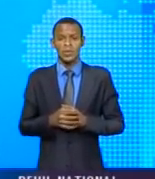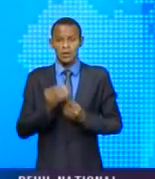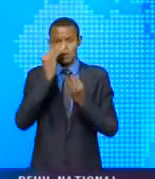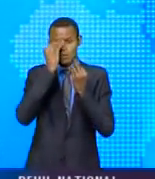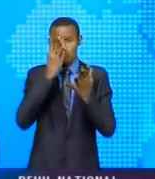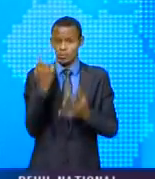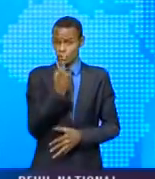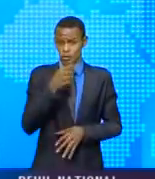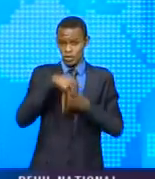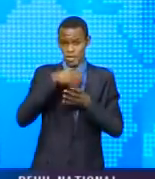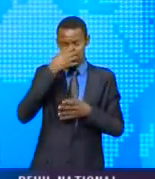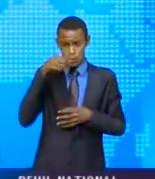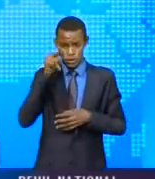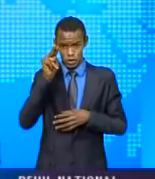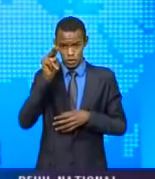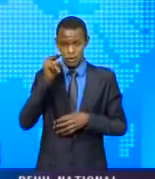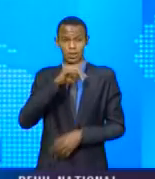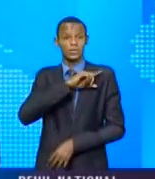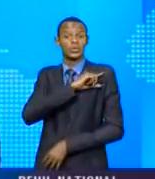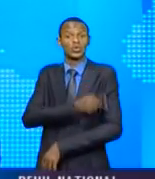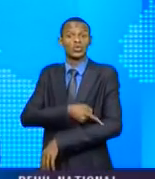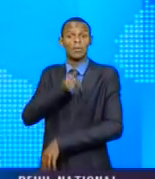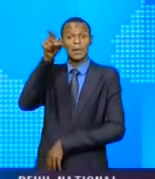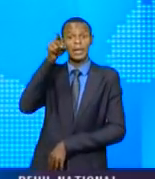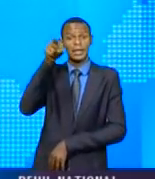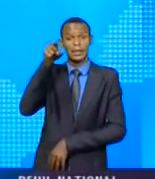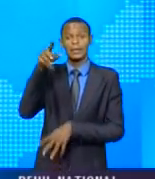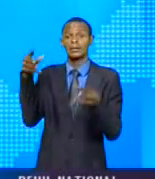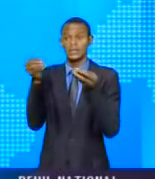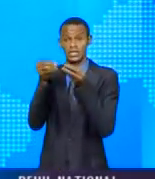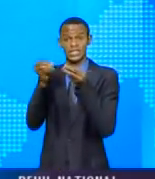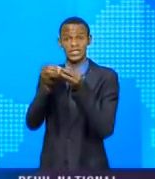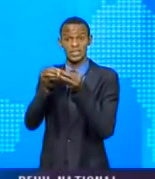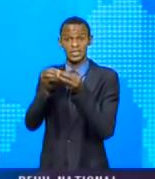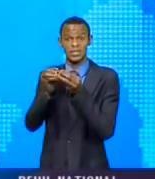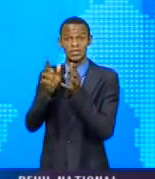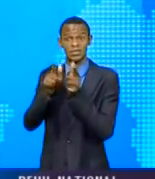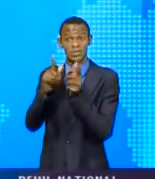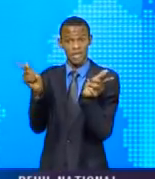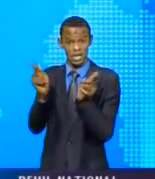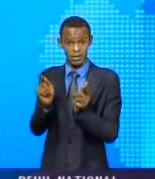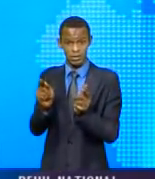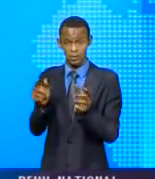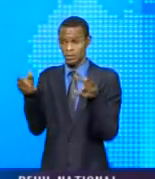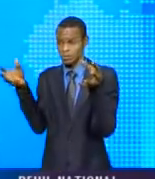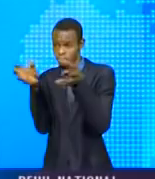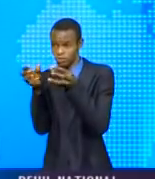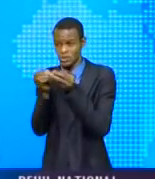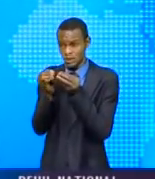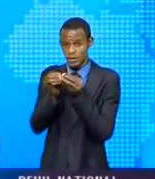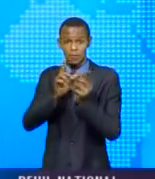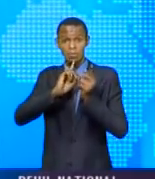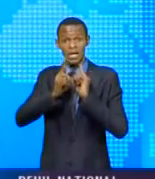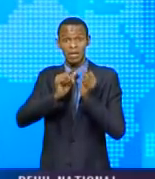ville de goma abriter une grande réunion sur la validation du document de programmation relative